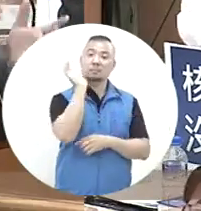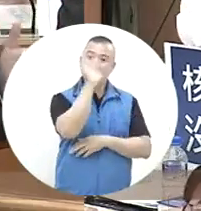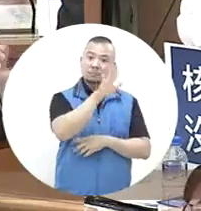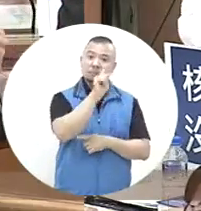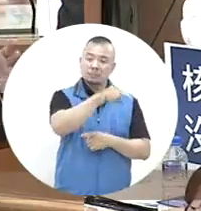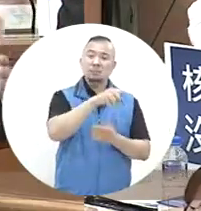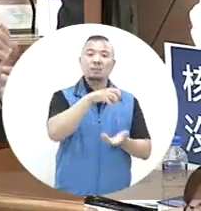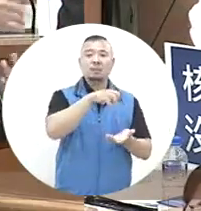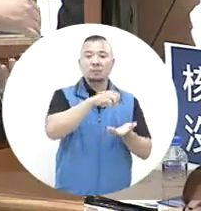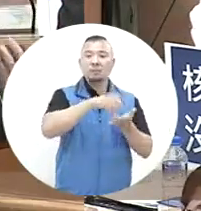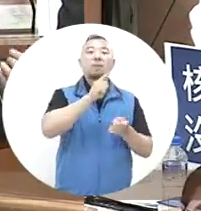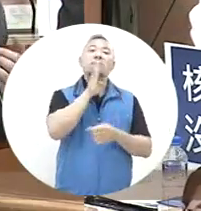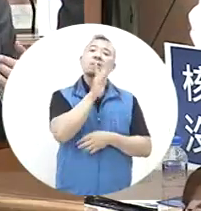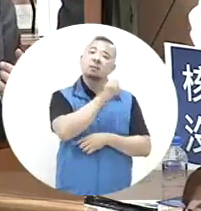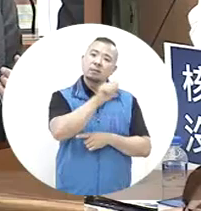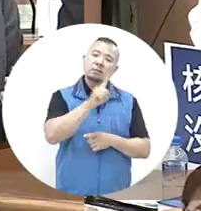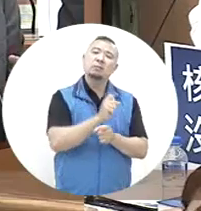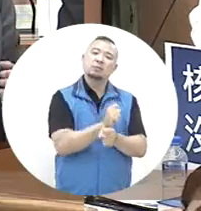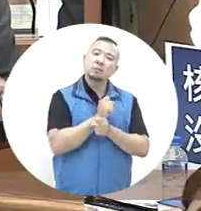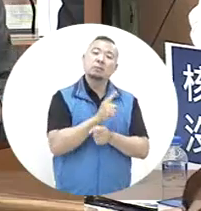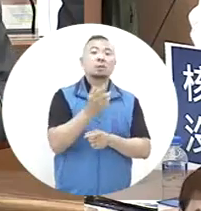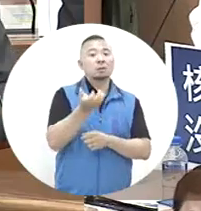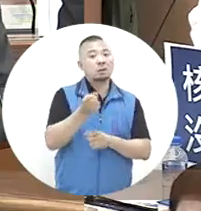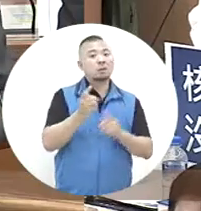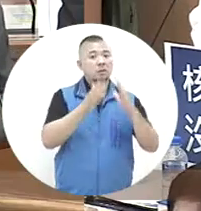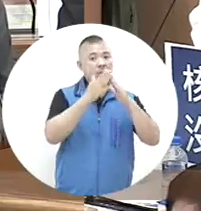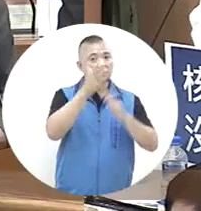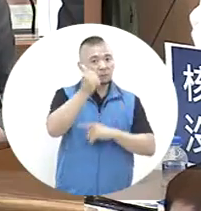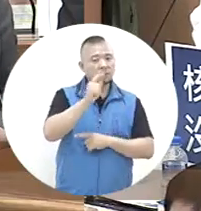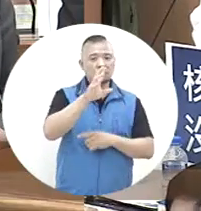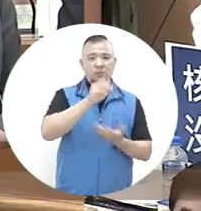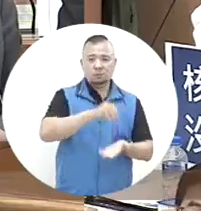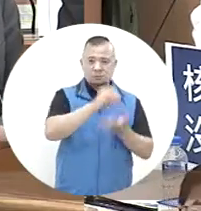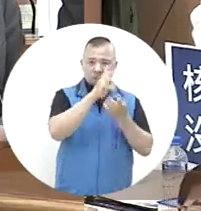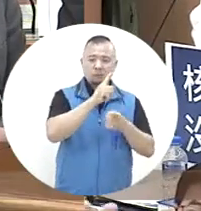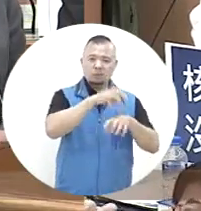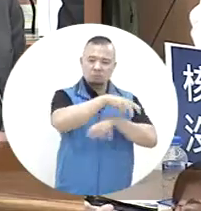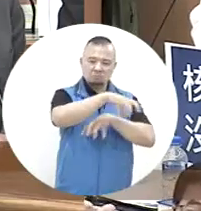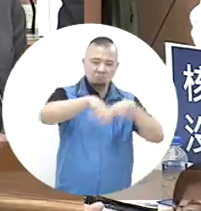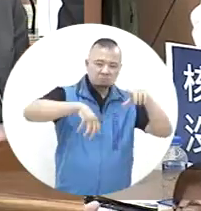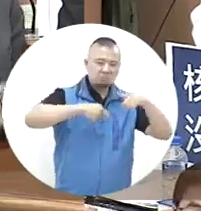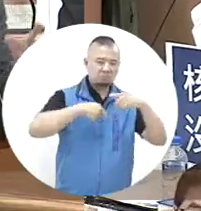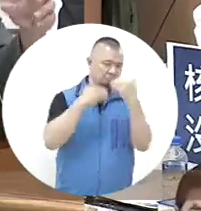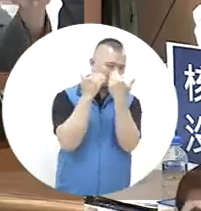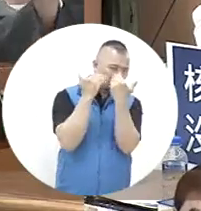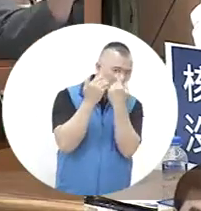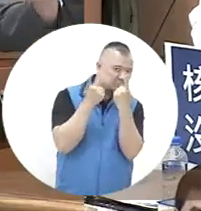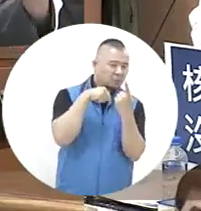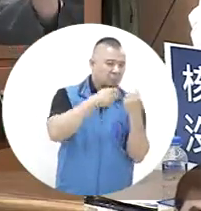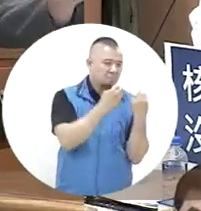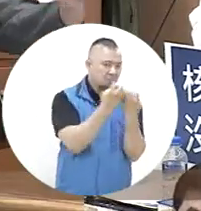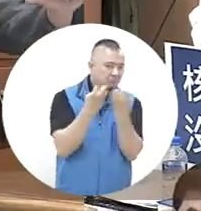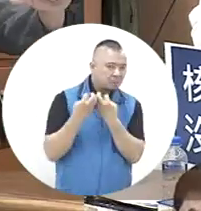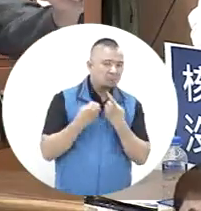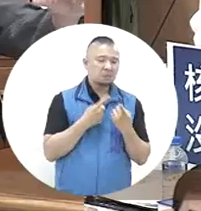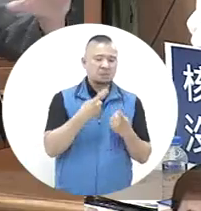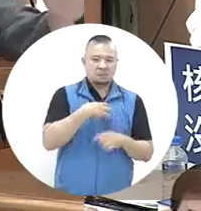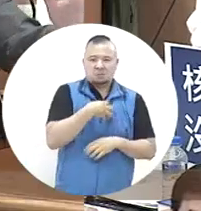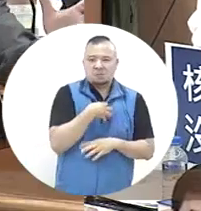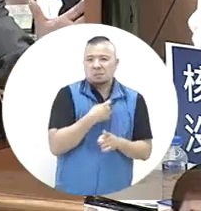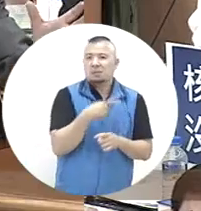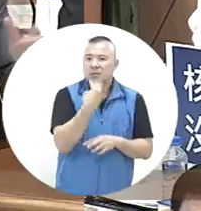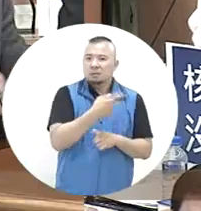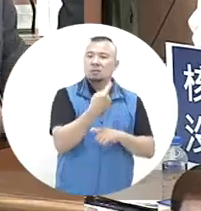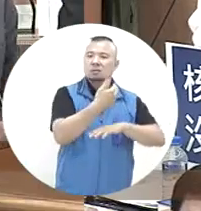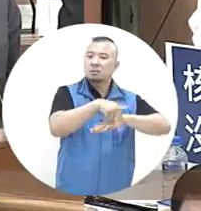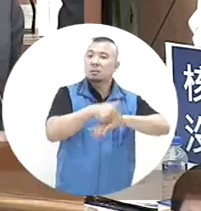你可能要注意到像我们刚刚市长讲的环境潜势灾害的一些。问题还有受够那个整个的设计， 所以你们